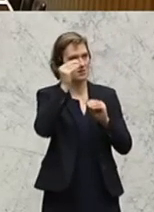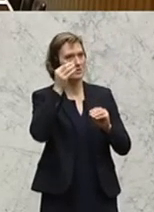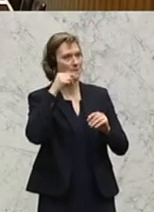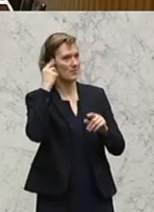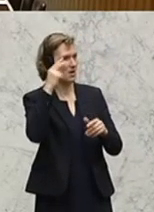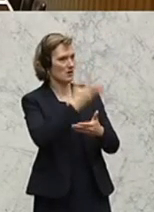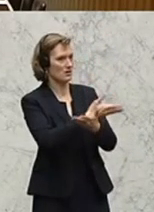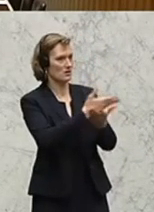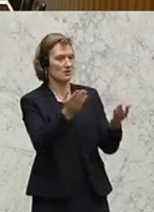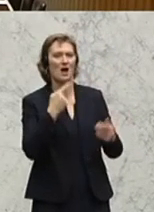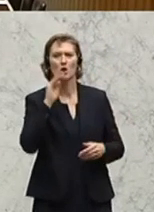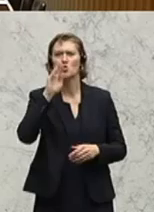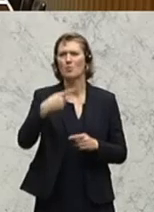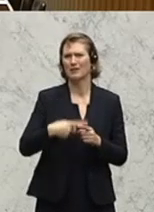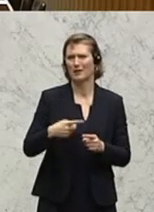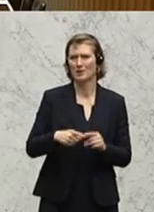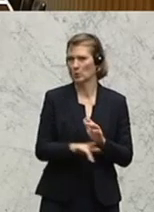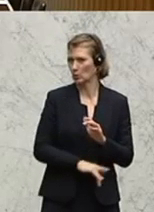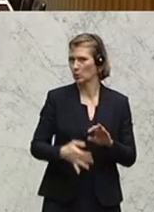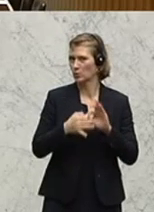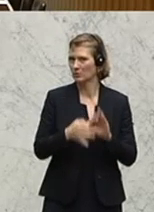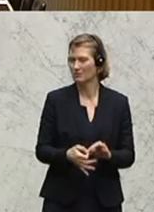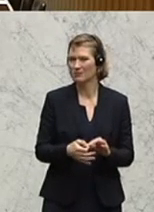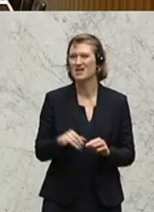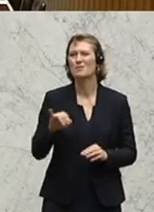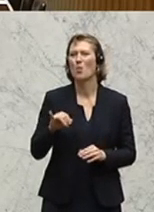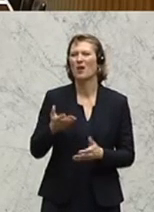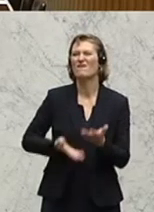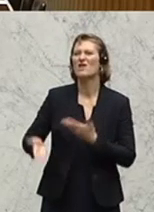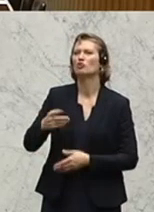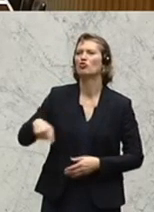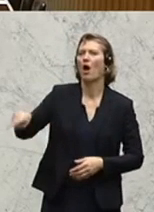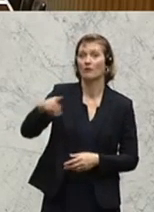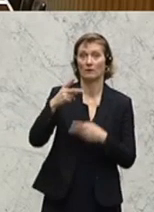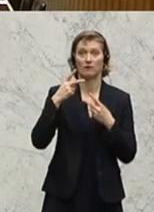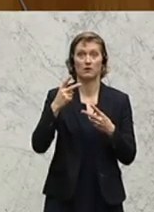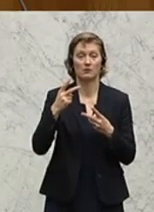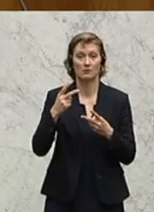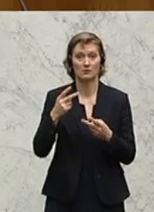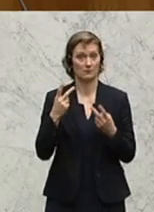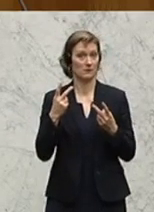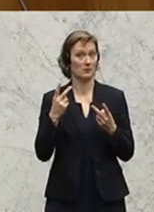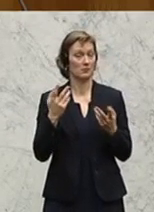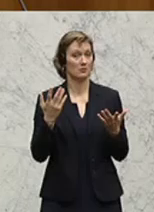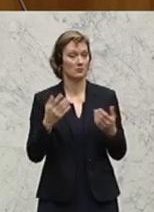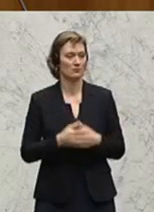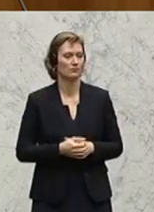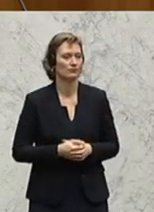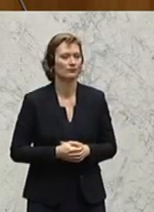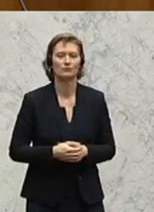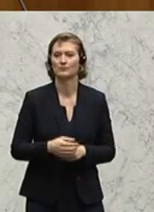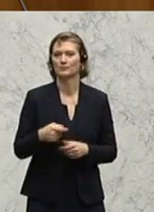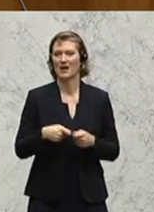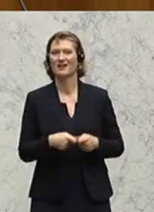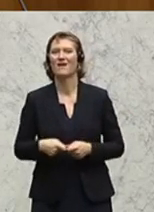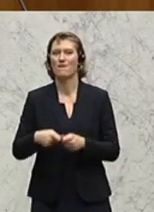Herren, Hypothekarkredite sind in der Immobilienwirtschaft ein sehr wichtiges Element, sowohl